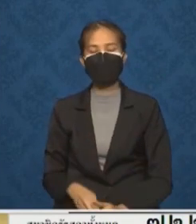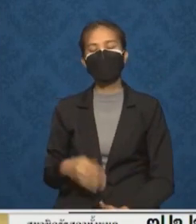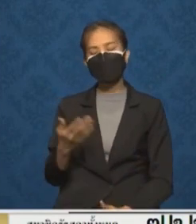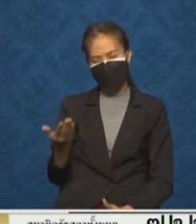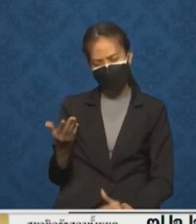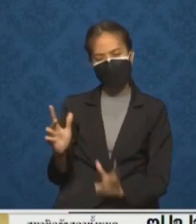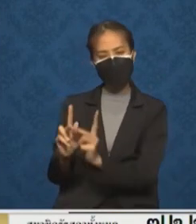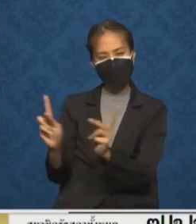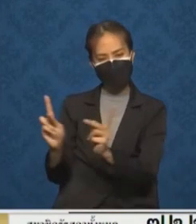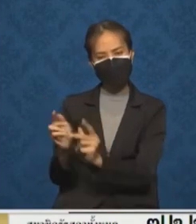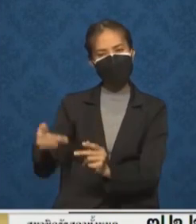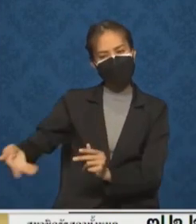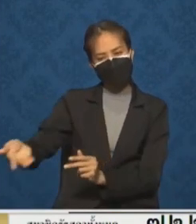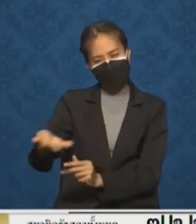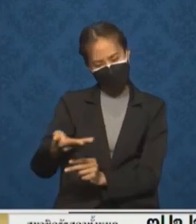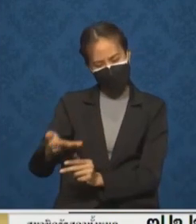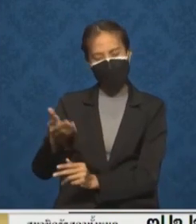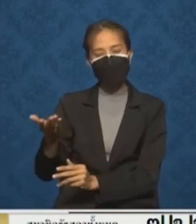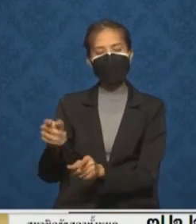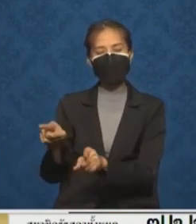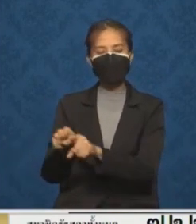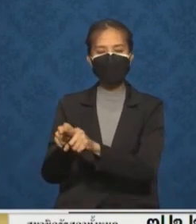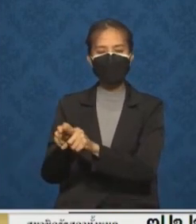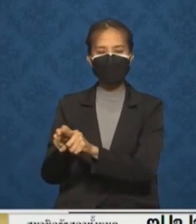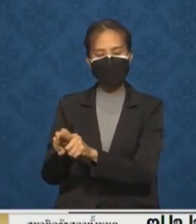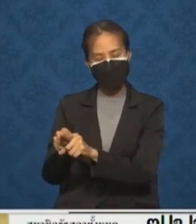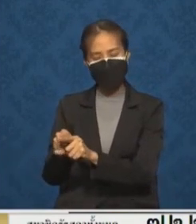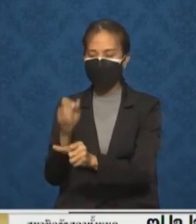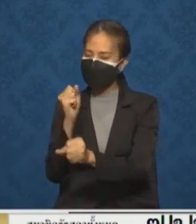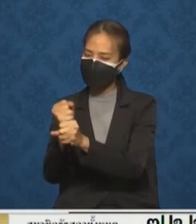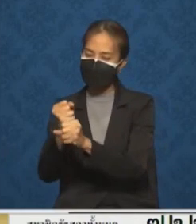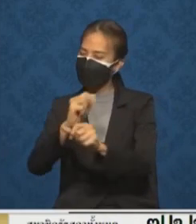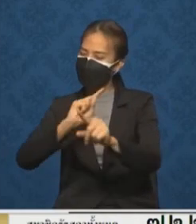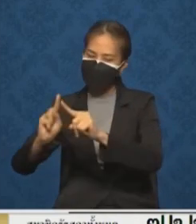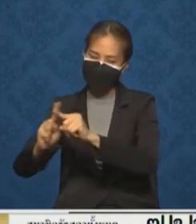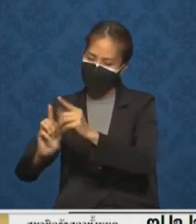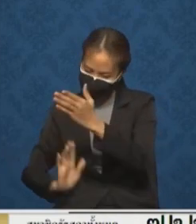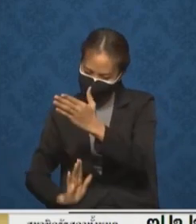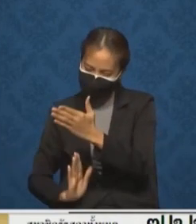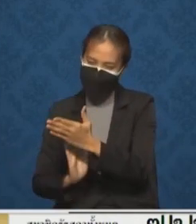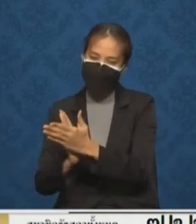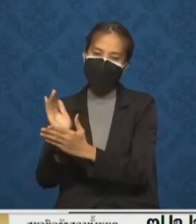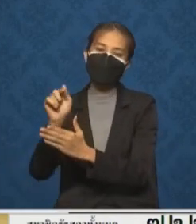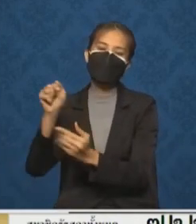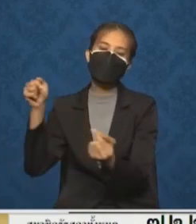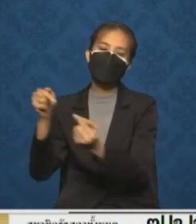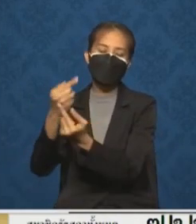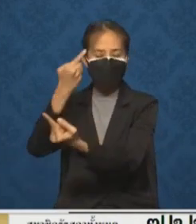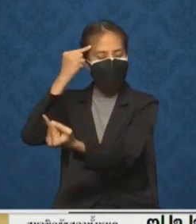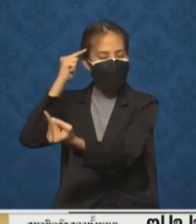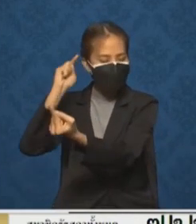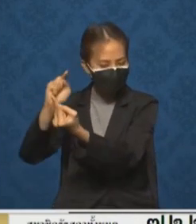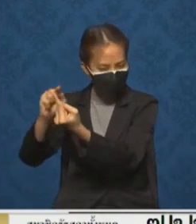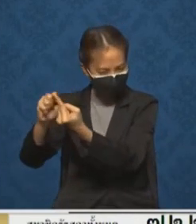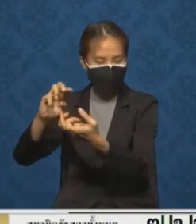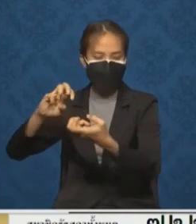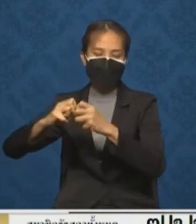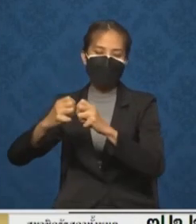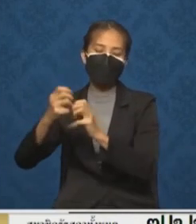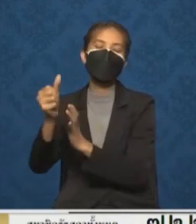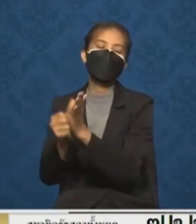การก็คงจะได้ชื่อว่าได้บรรลุภารกิจของความมุ่งหมายของการแก้ไขเพิ่ม